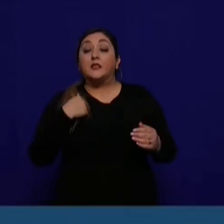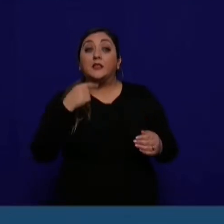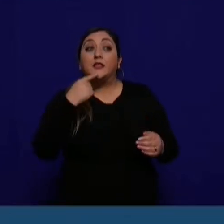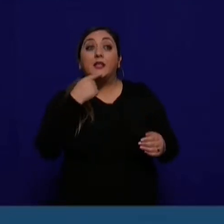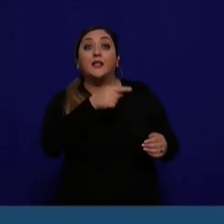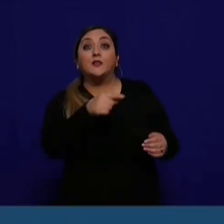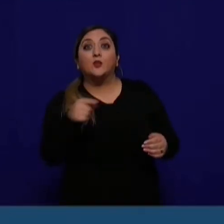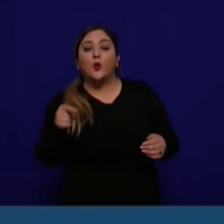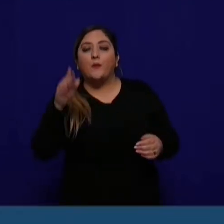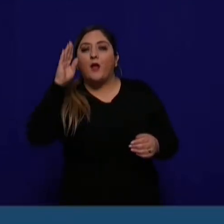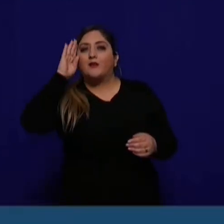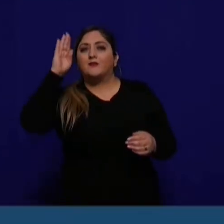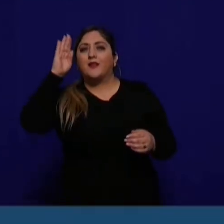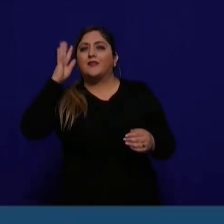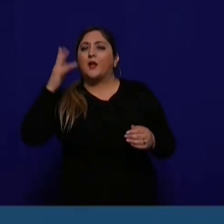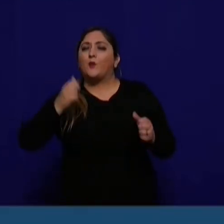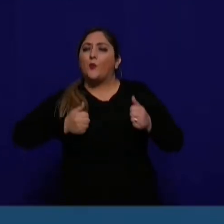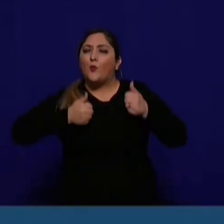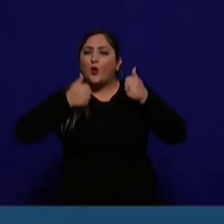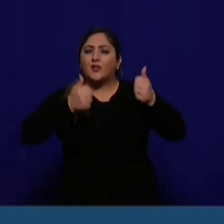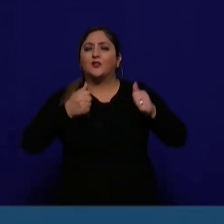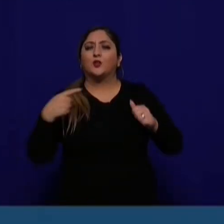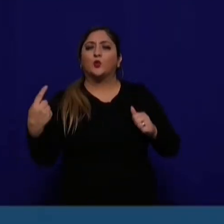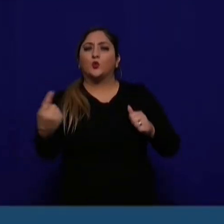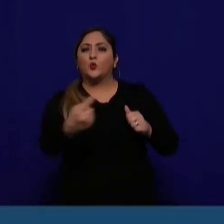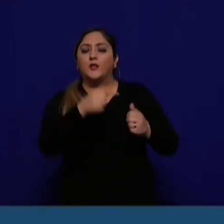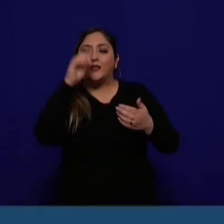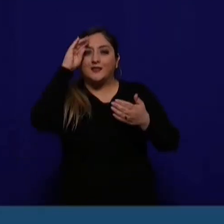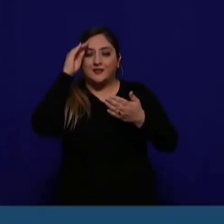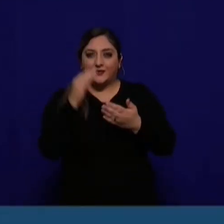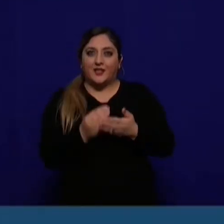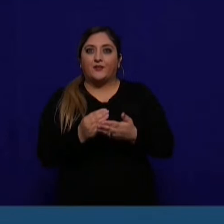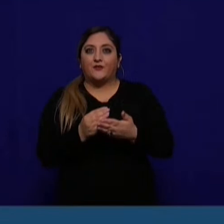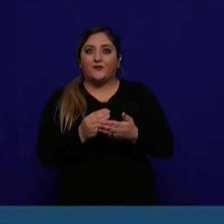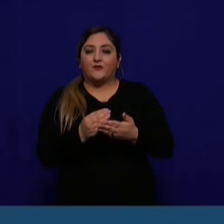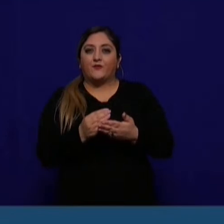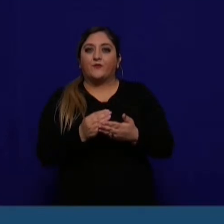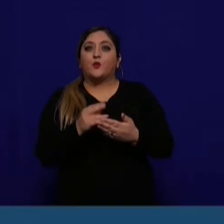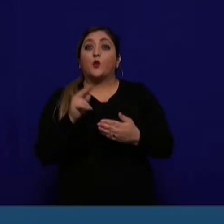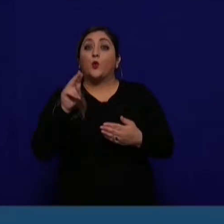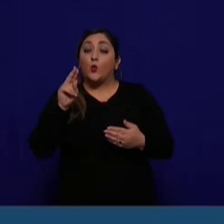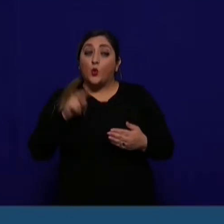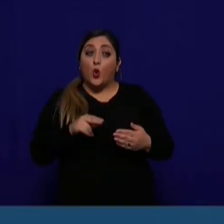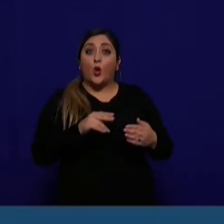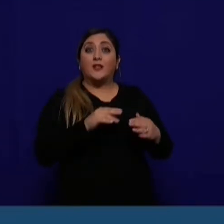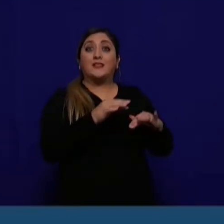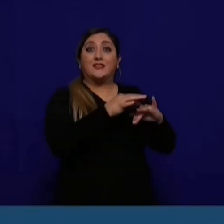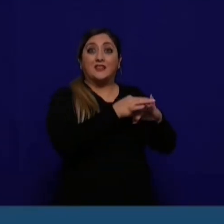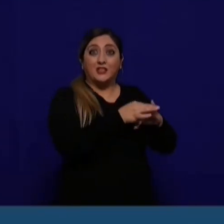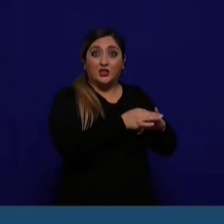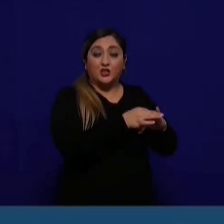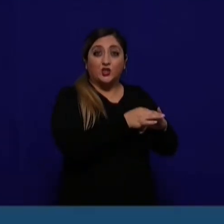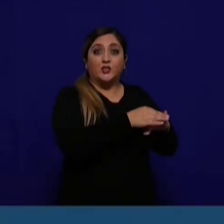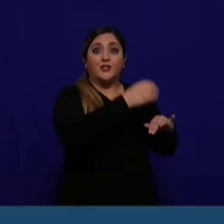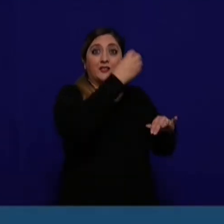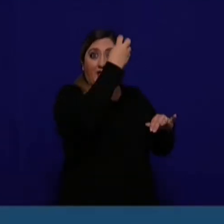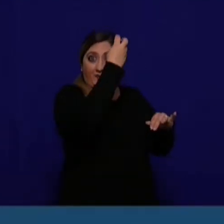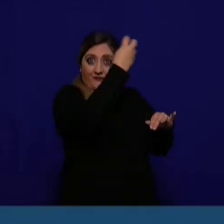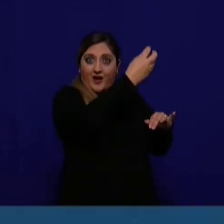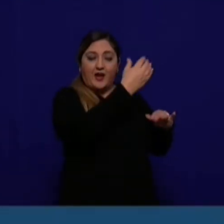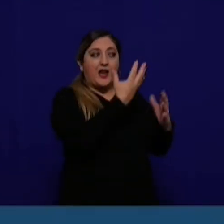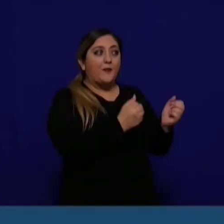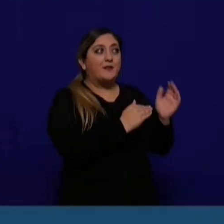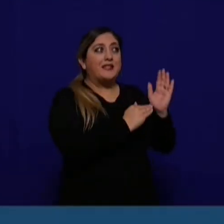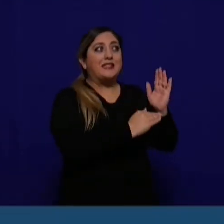ukoll kemm huwa importanti li kulħadd ikun jista' jieħu ħsieb u anke civil weddings ukoll hemm l-standards li wkoll kif jistgħu